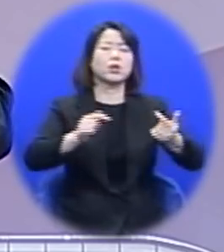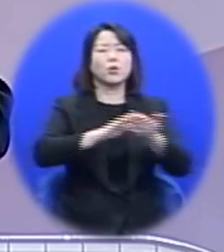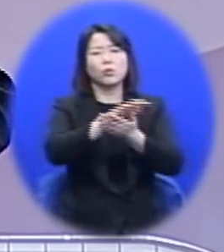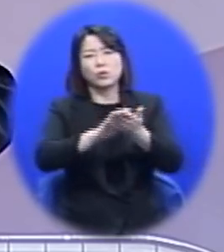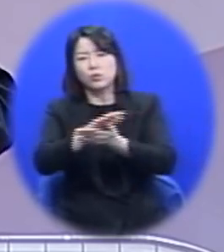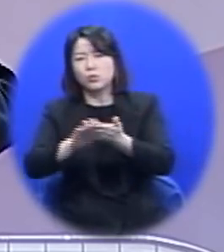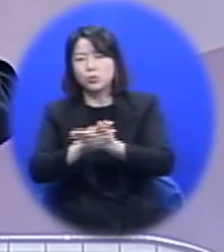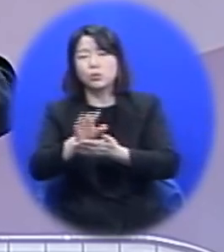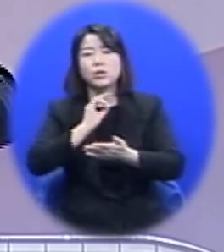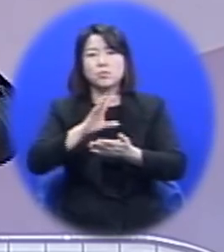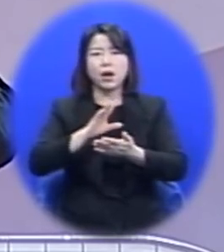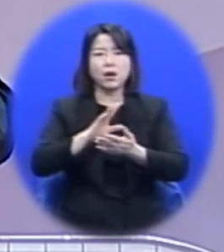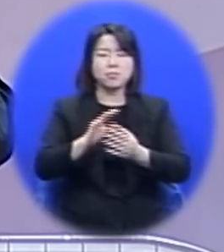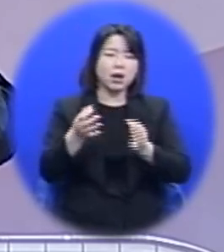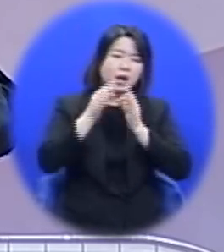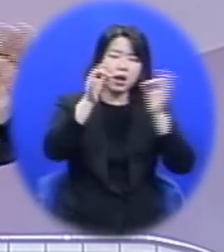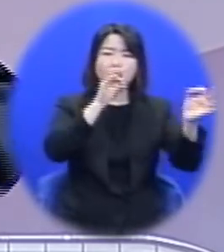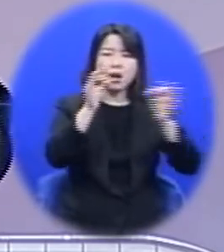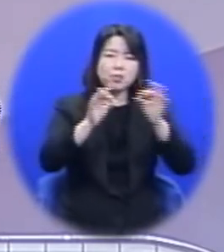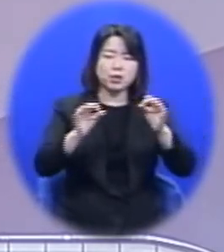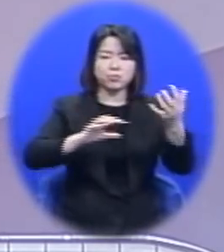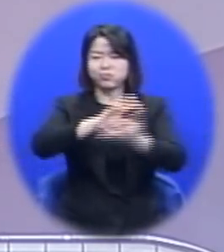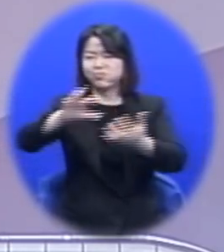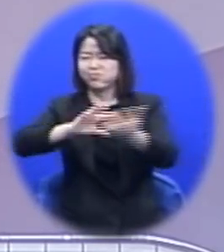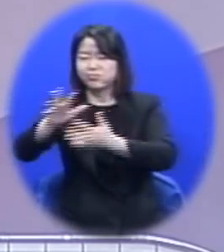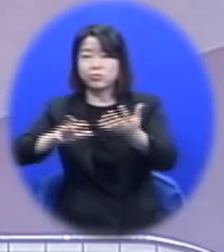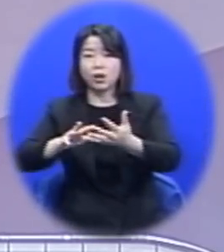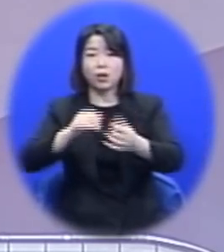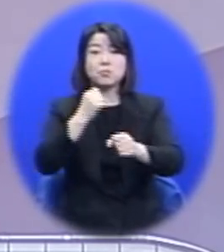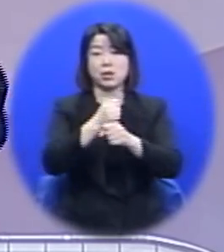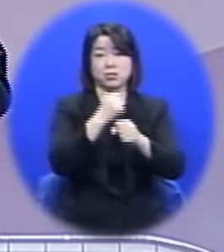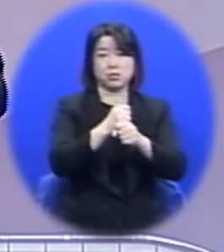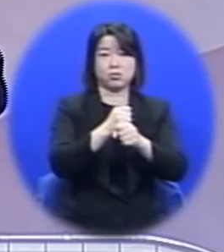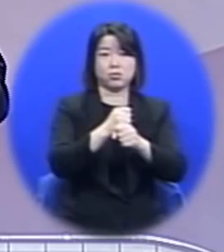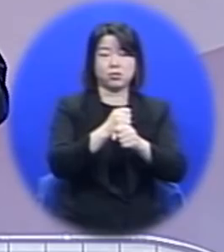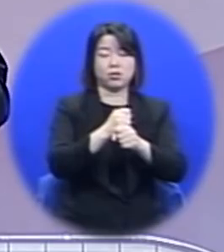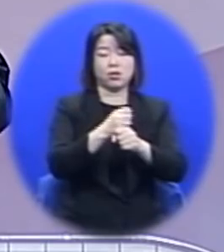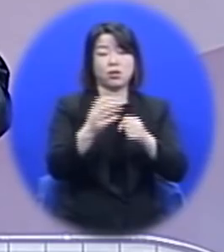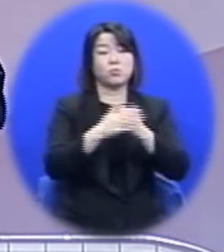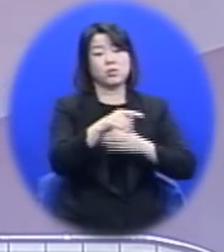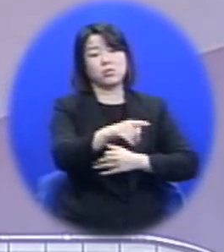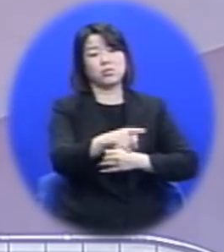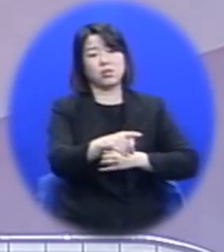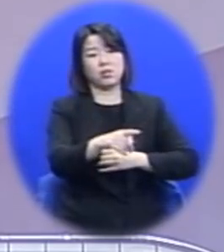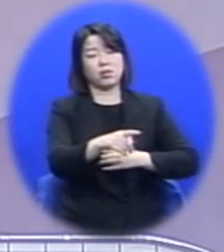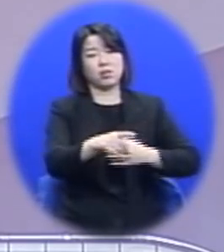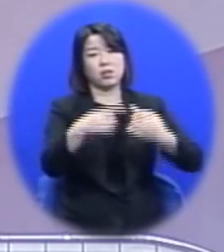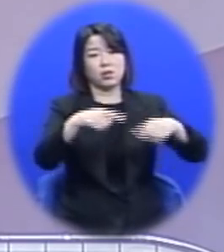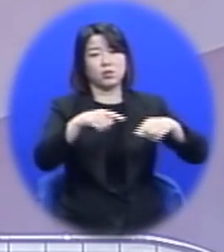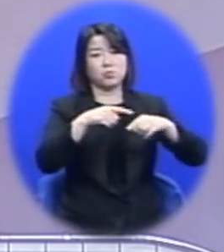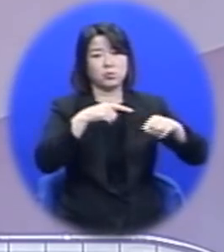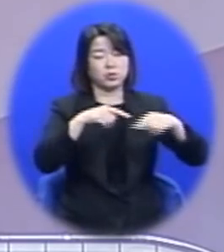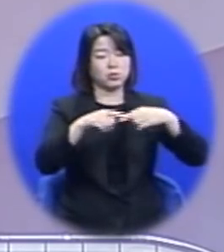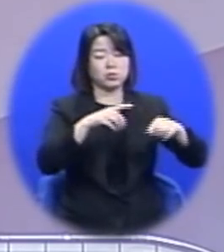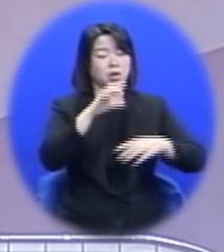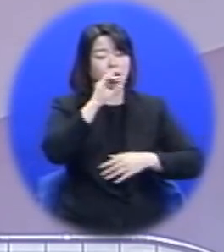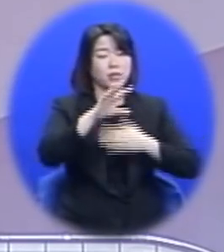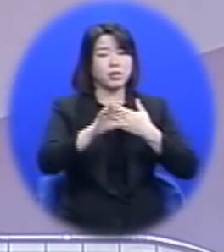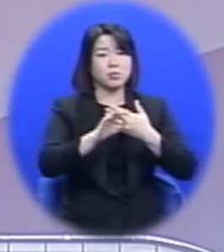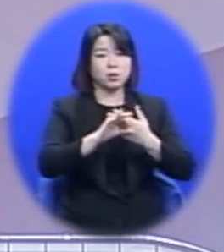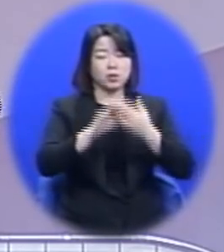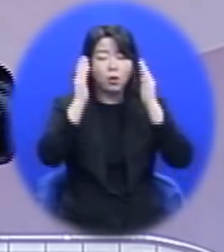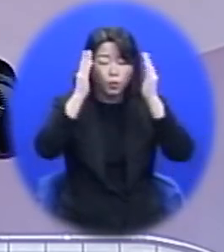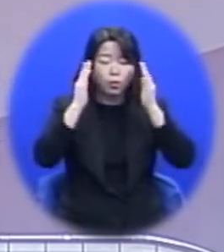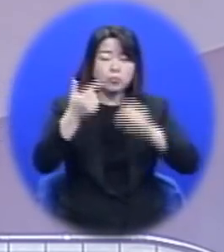야단 소리를 지르고 뭐 난장판이, 이렇게 통제가 안 되면 와서 실제로 공부하고 싶은 애들도 공부